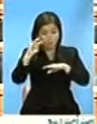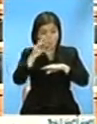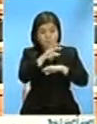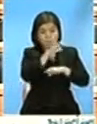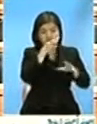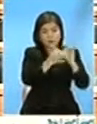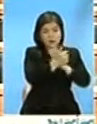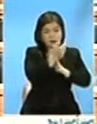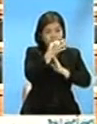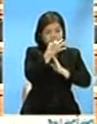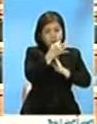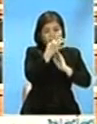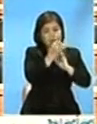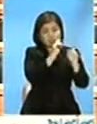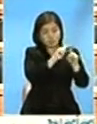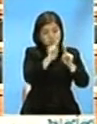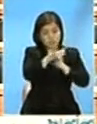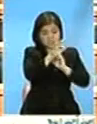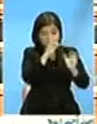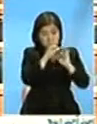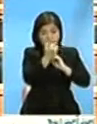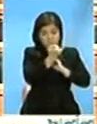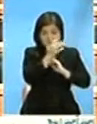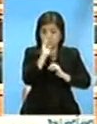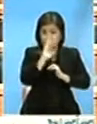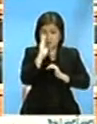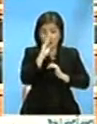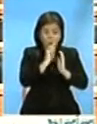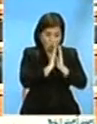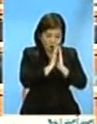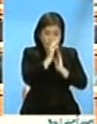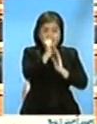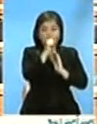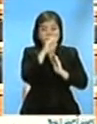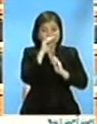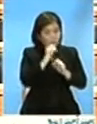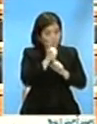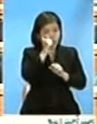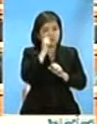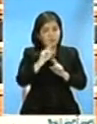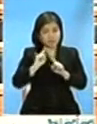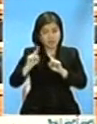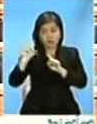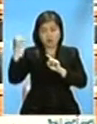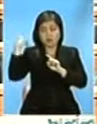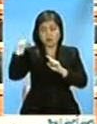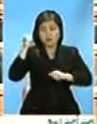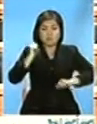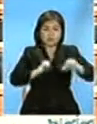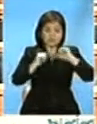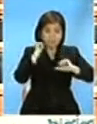ำแล้วว่าผมเนี่ยกราบท่านได้เคารพท่านได้ไหว้ท่านได้และทำจริงและจากข้างในไม่ได้แสด